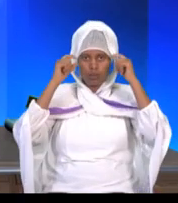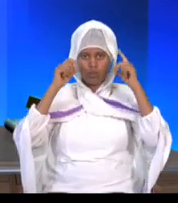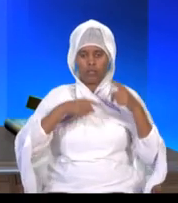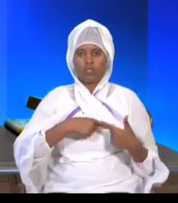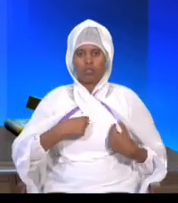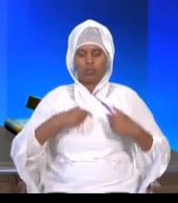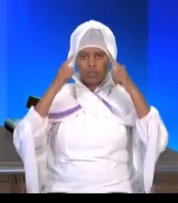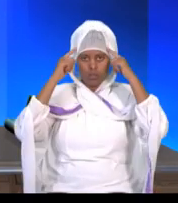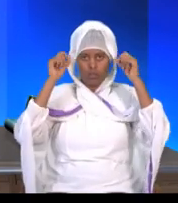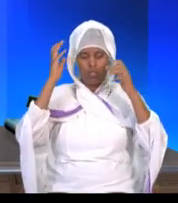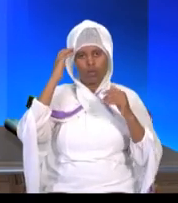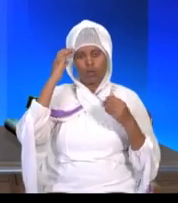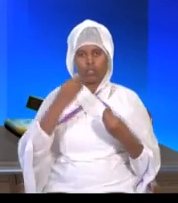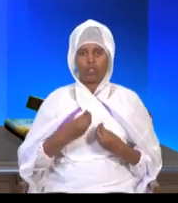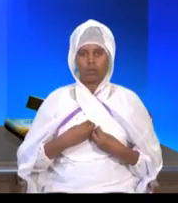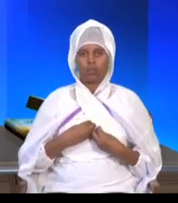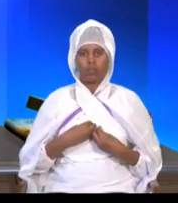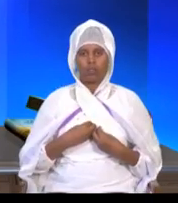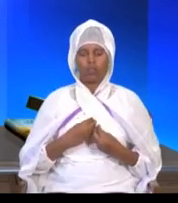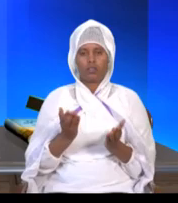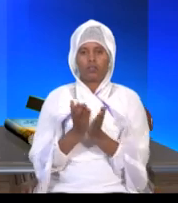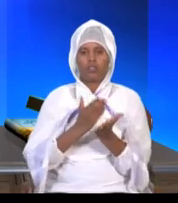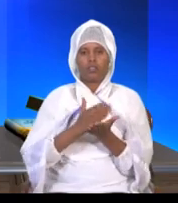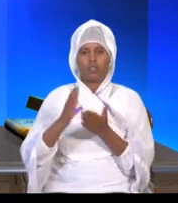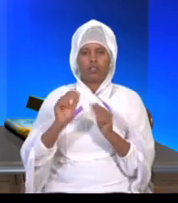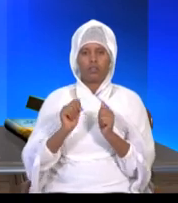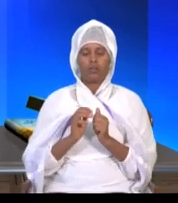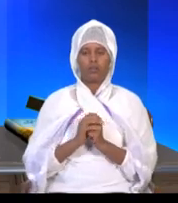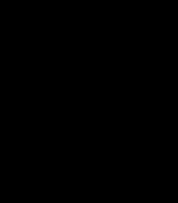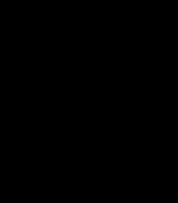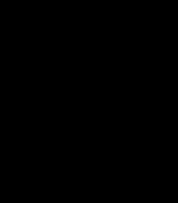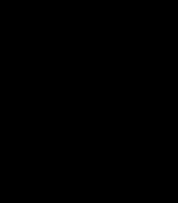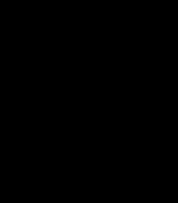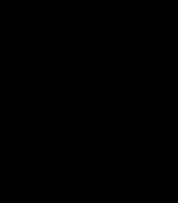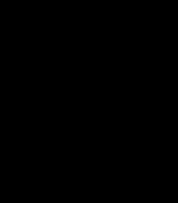أمناكم هرناي لسوع اللبي لسوع لأمور يهابنا تمرتنا ناوهن قد صليح.